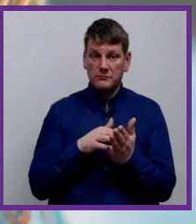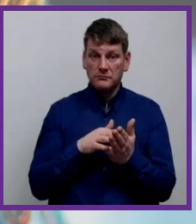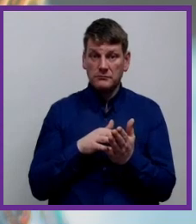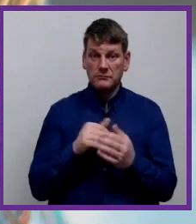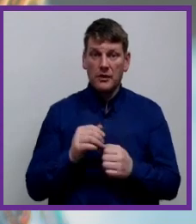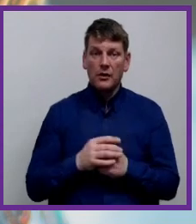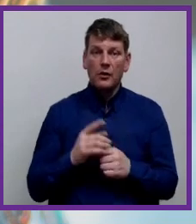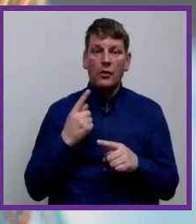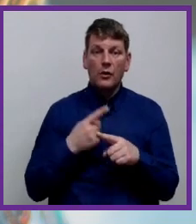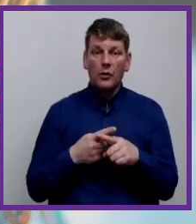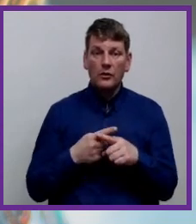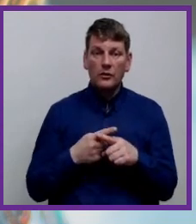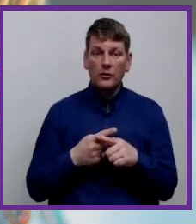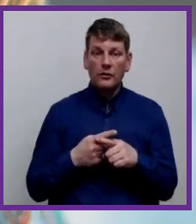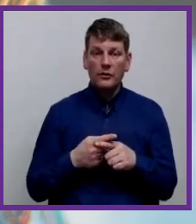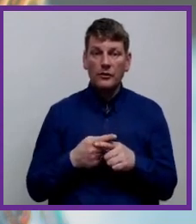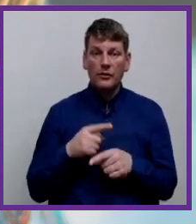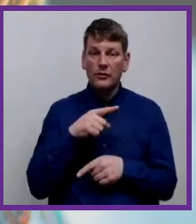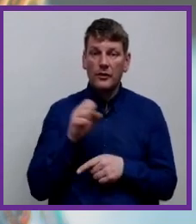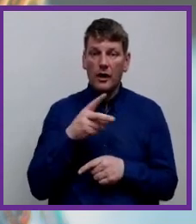Un tā kā